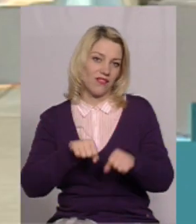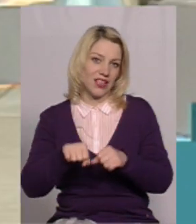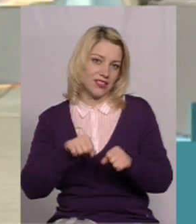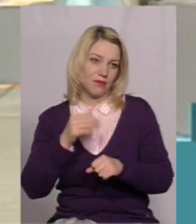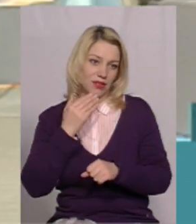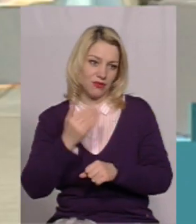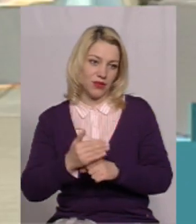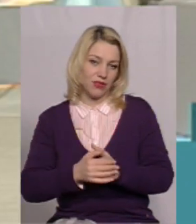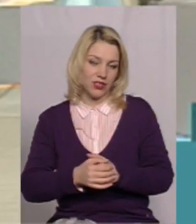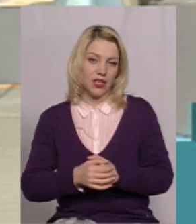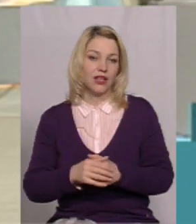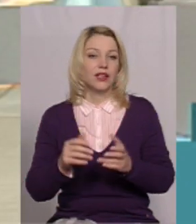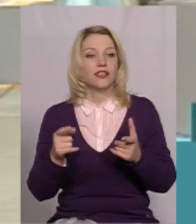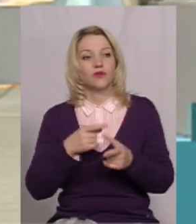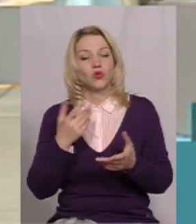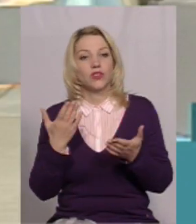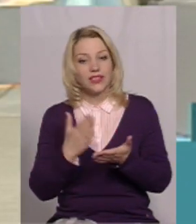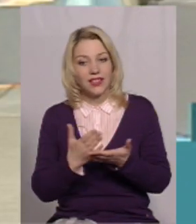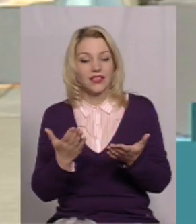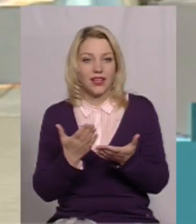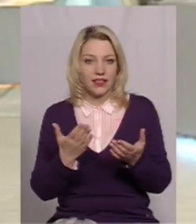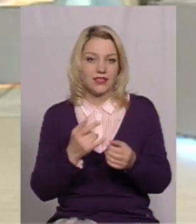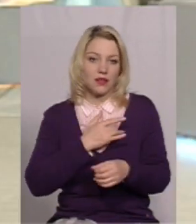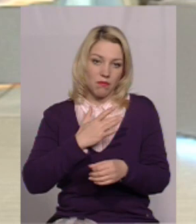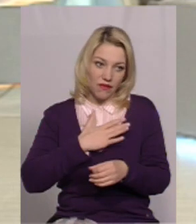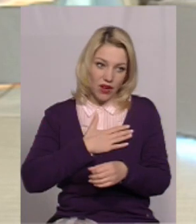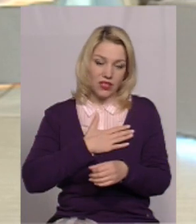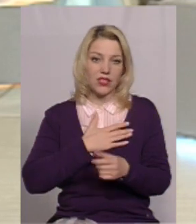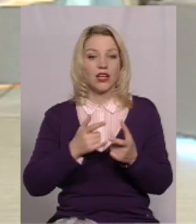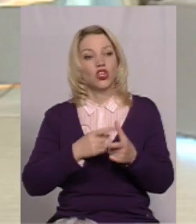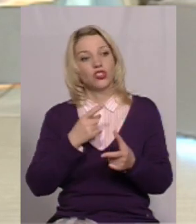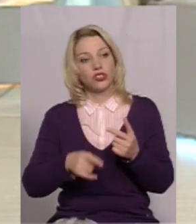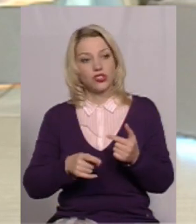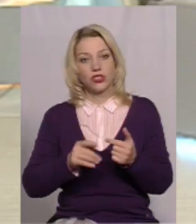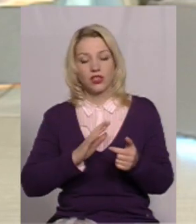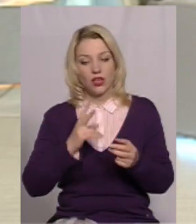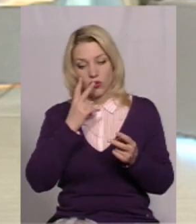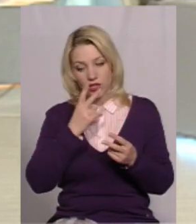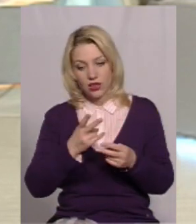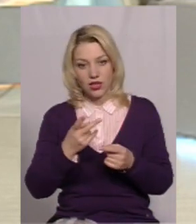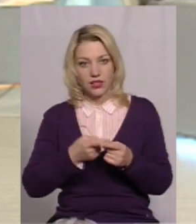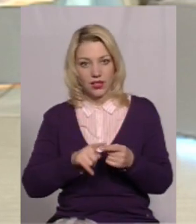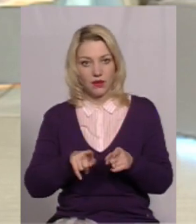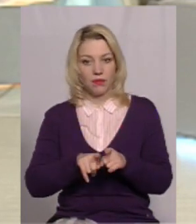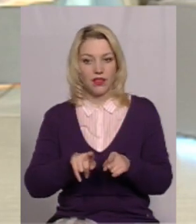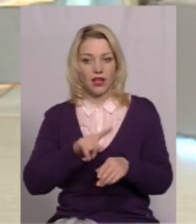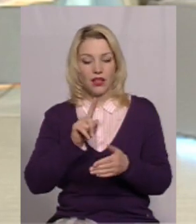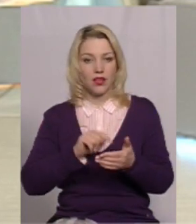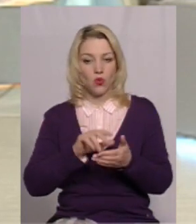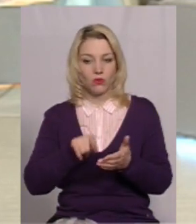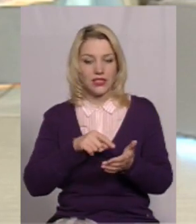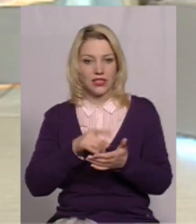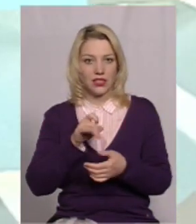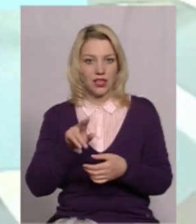велосипедів, ну, якісь є там приватні, чи не розглядалося питання у міській раді